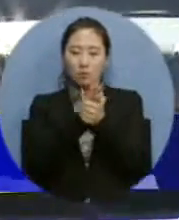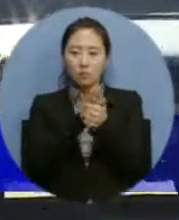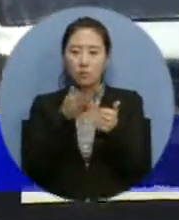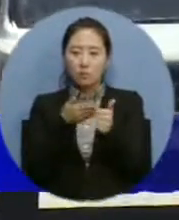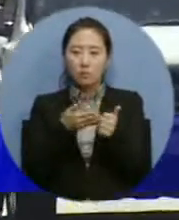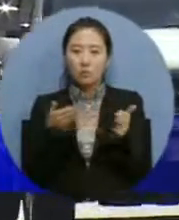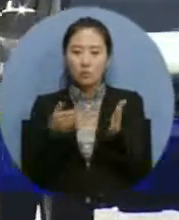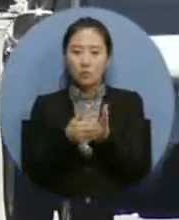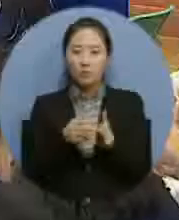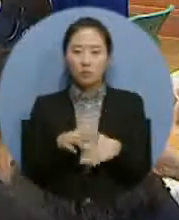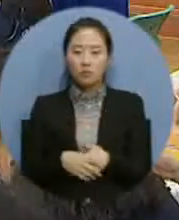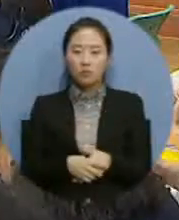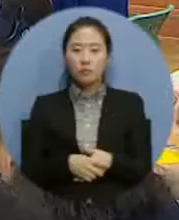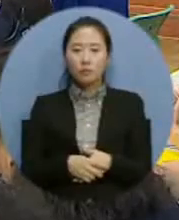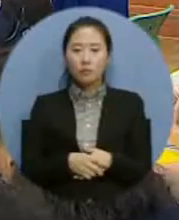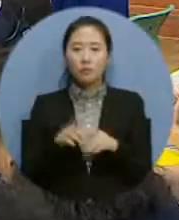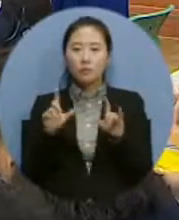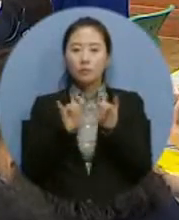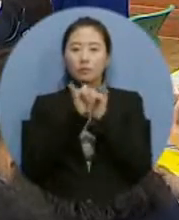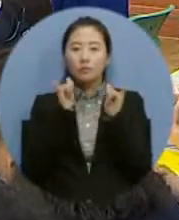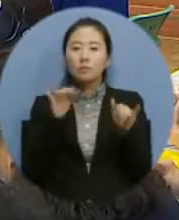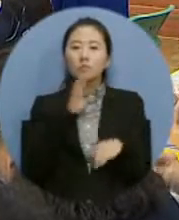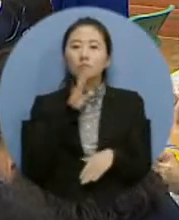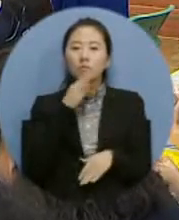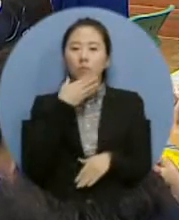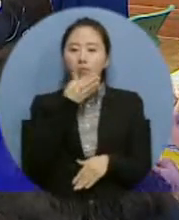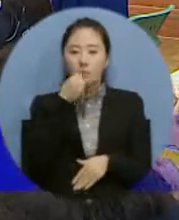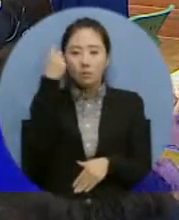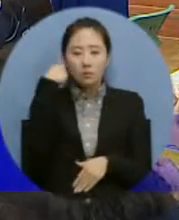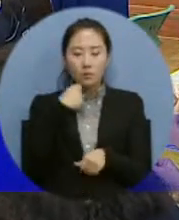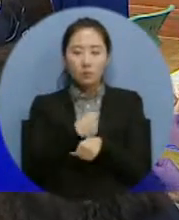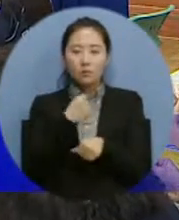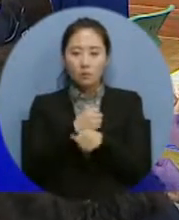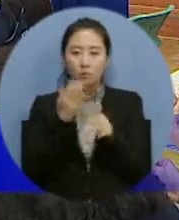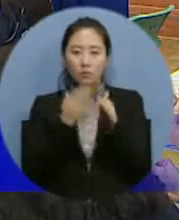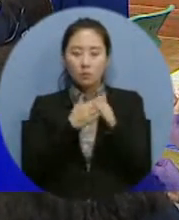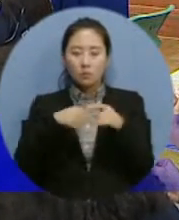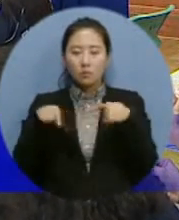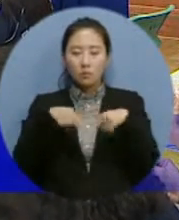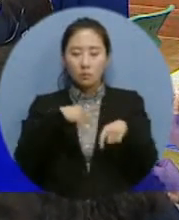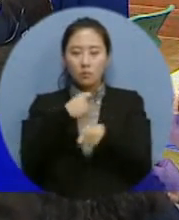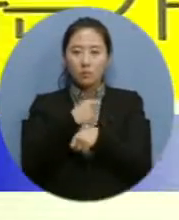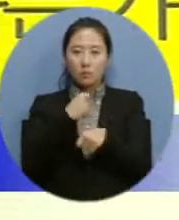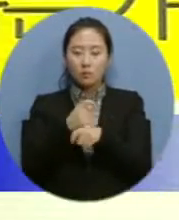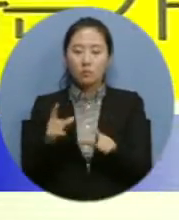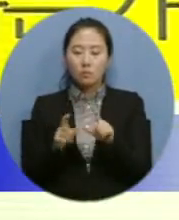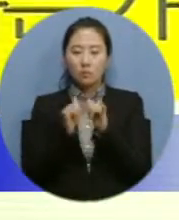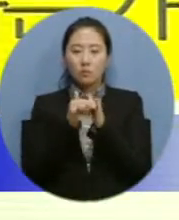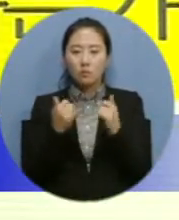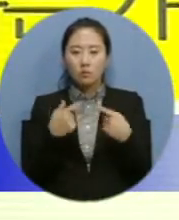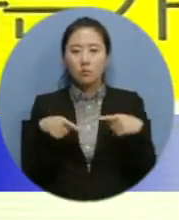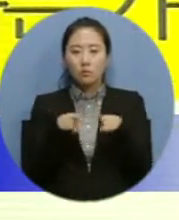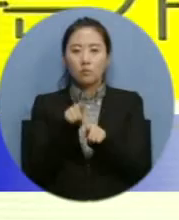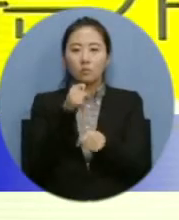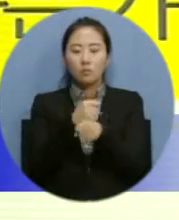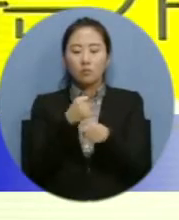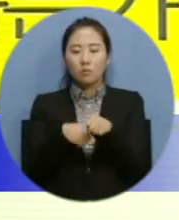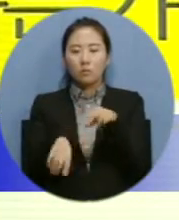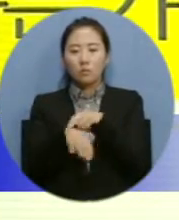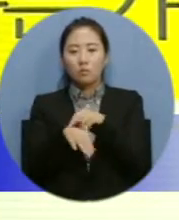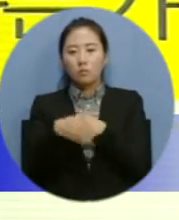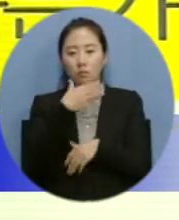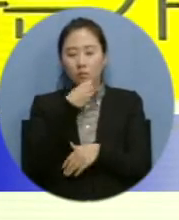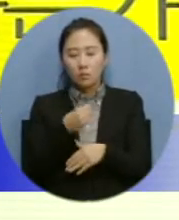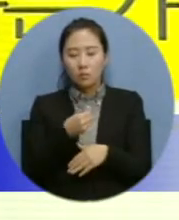보냈습니다 주민들이 실제로 행복함을 느끼도록 공공 정책을 주민과 함께 만들어가는 종로 행복